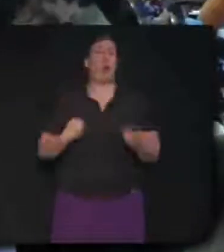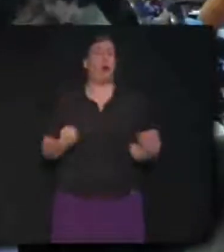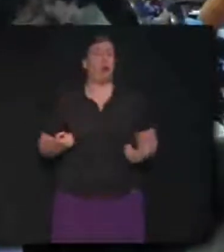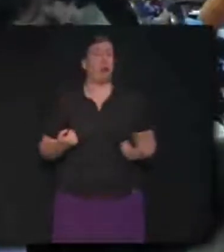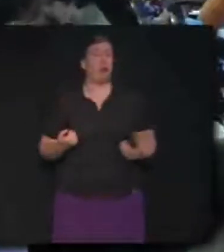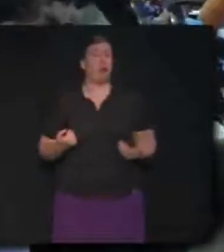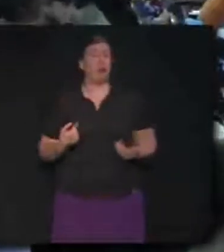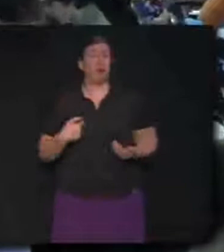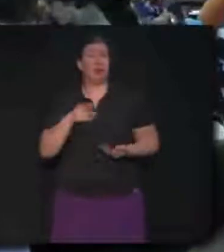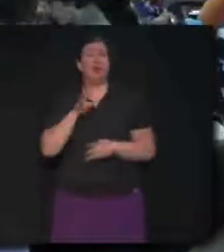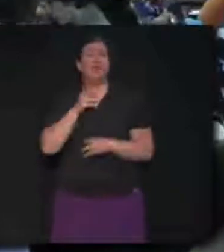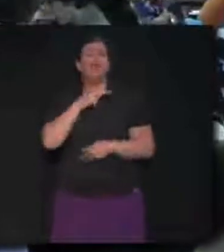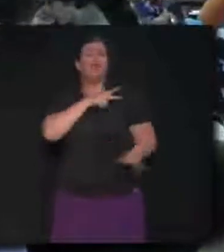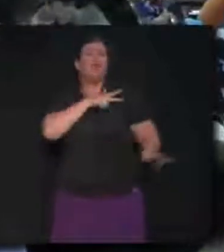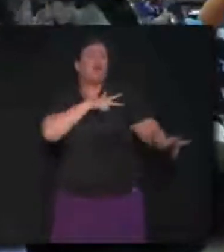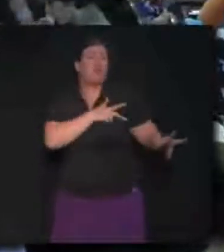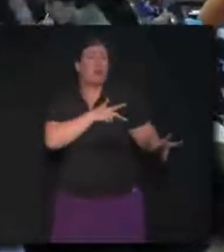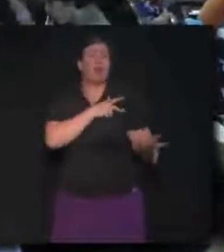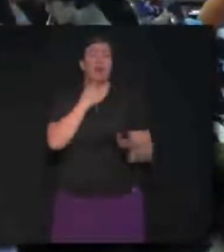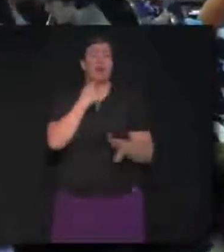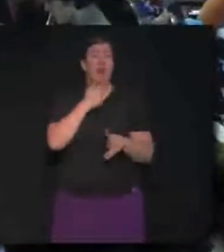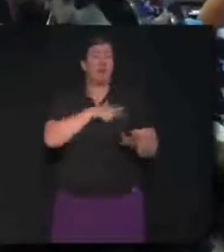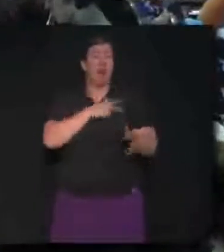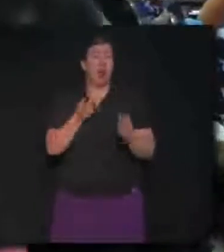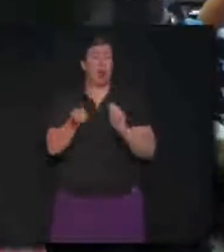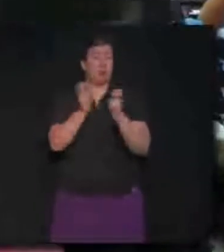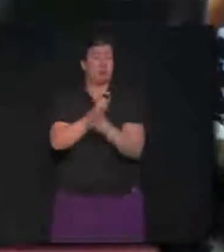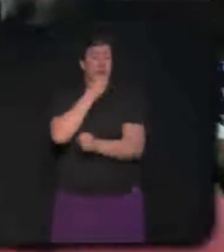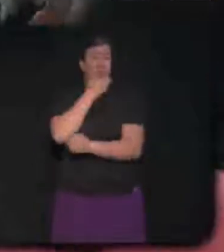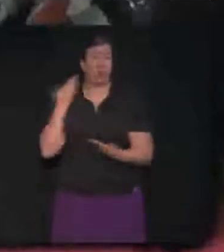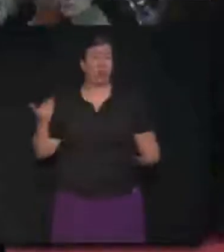die nicht realisierbar sind damit die Sicherheit im Internet